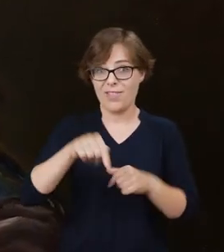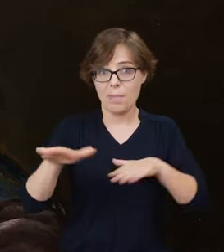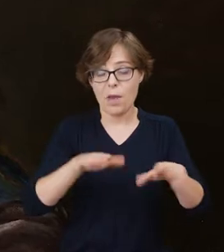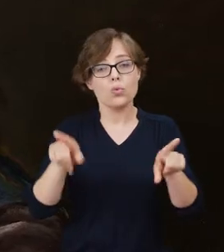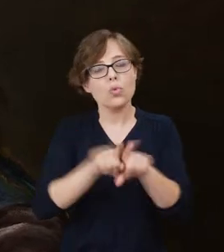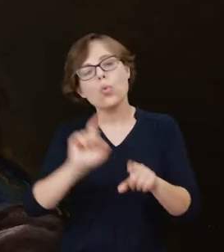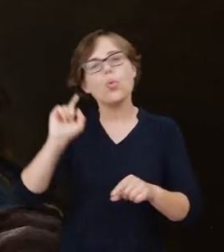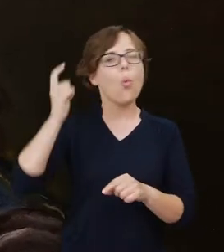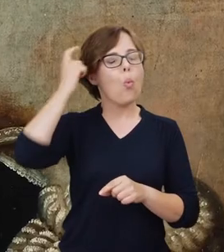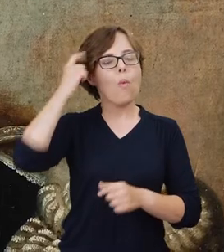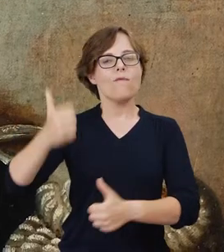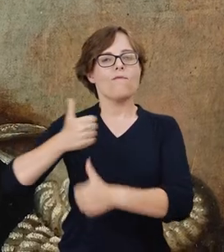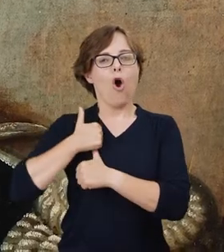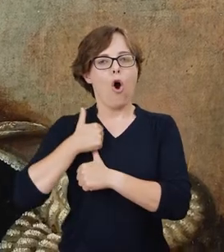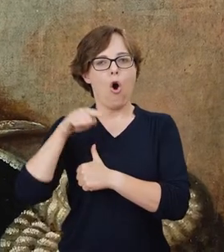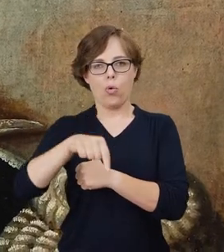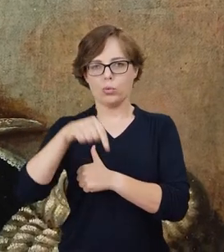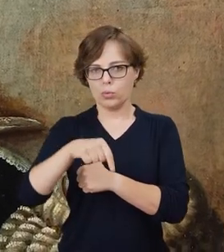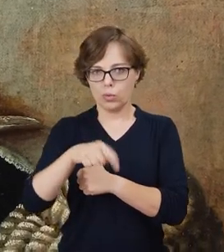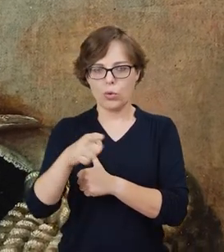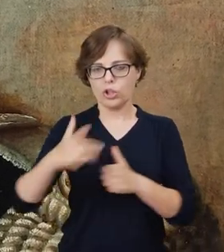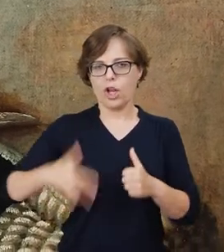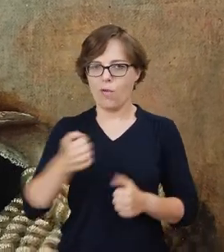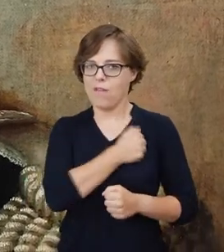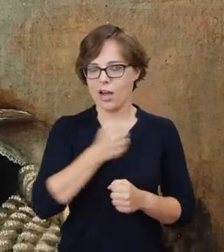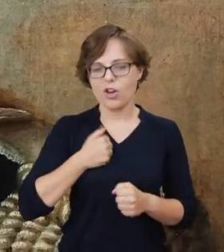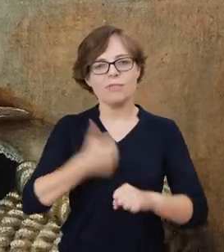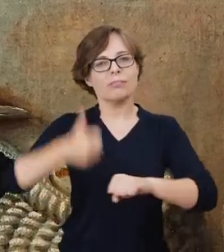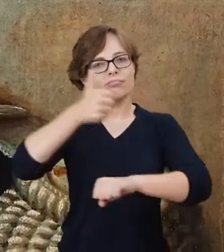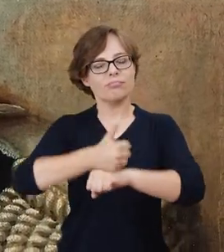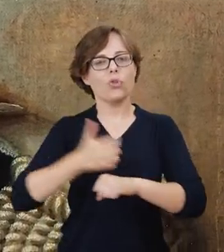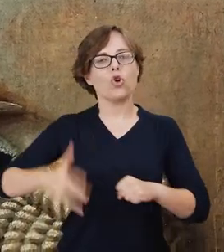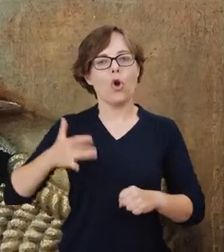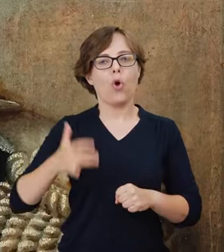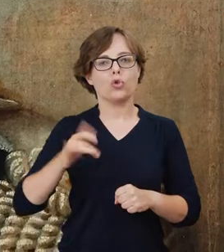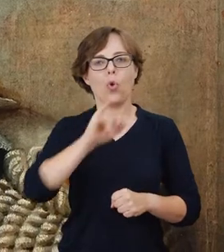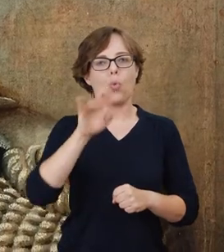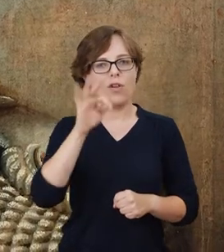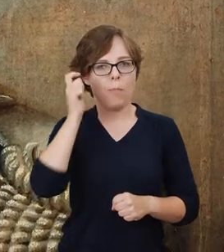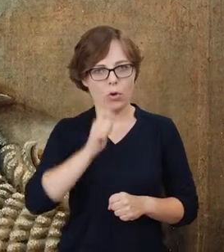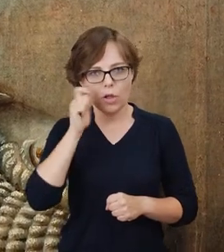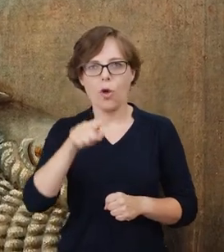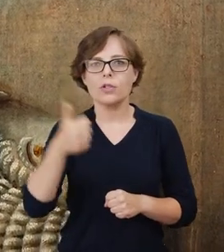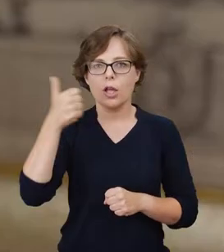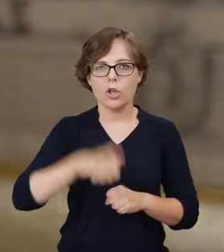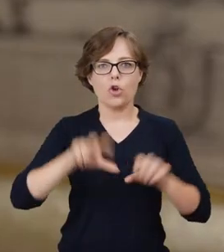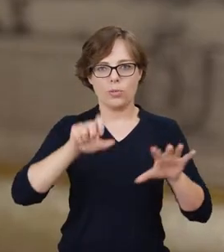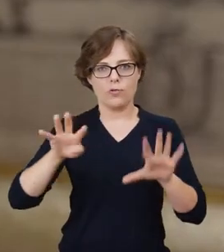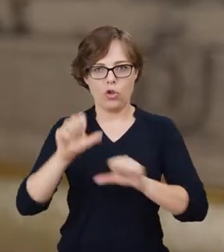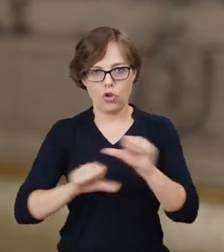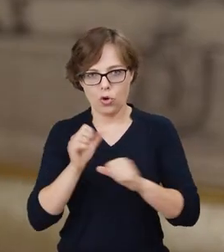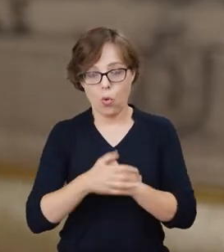kwatera główna wojsk księstwa warszawskiego na czele z księciem Józefem Poniatowskim, to było w 1809 roku. Tutaj zbierali